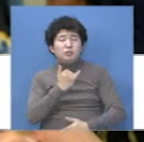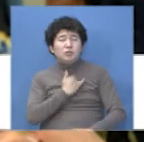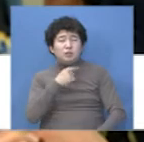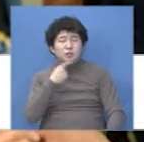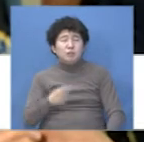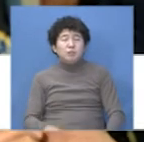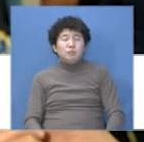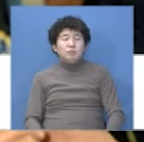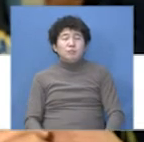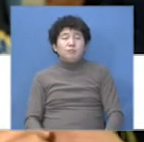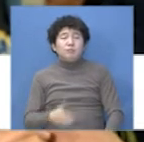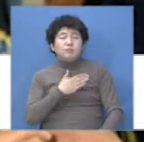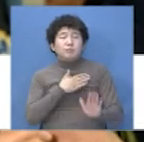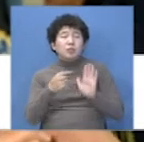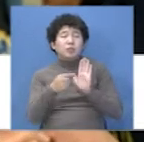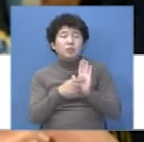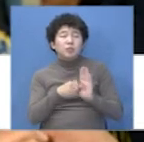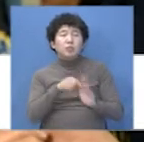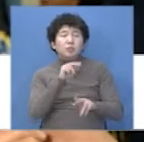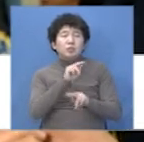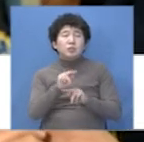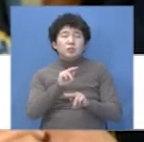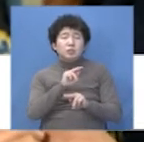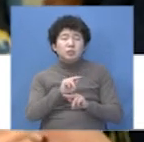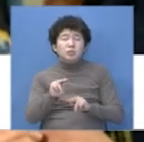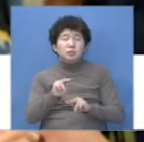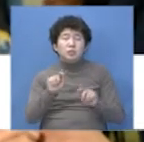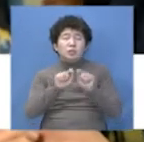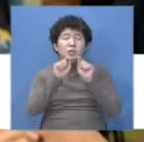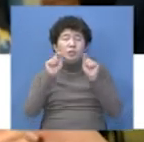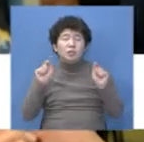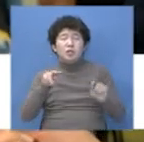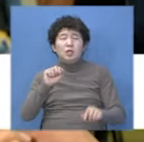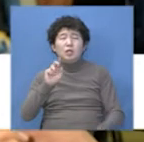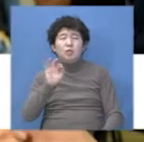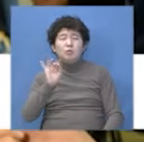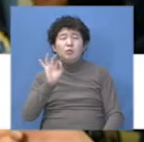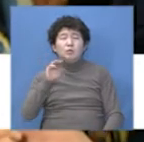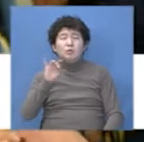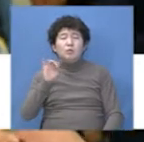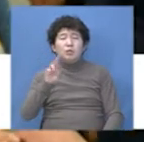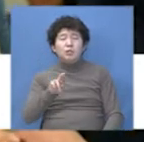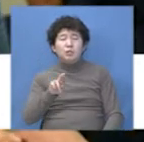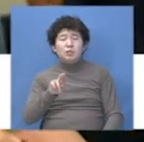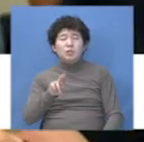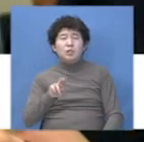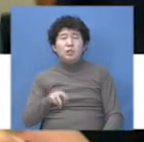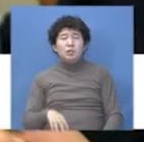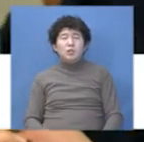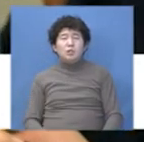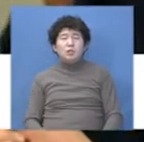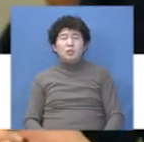Наша цель – это обучение полноценных педагогических кадров, создание лабораторий, учебно-методических материалов, специальных